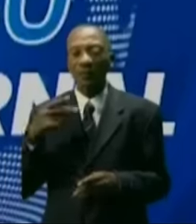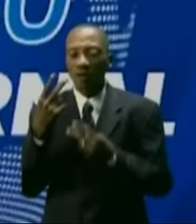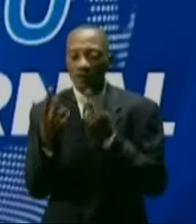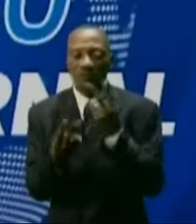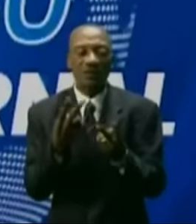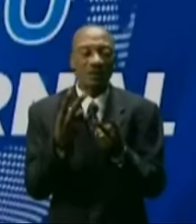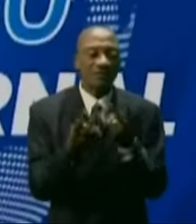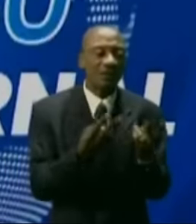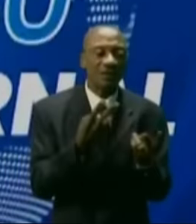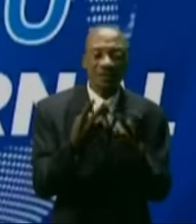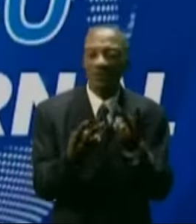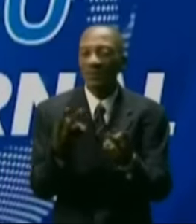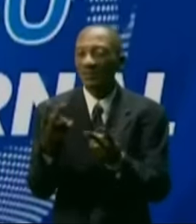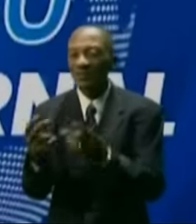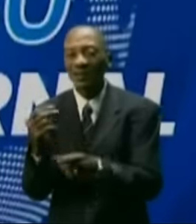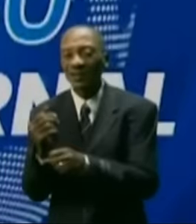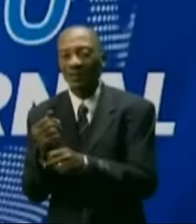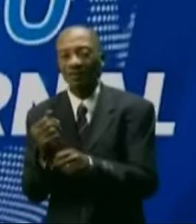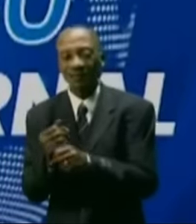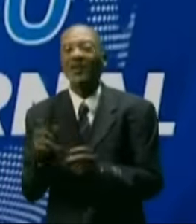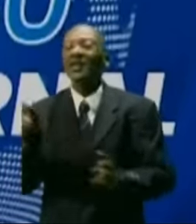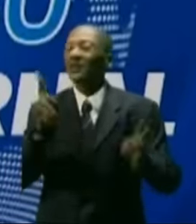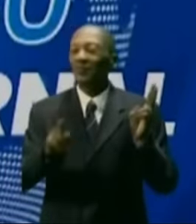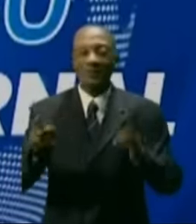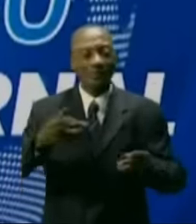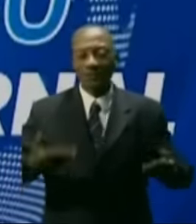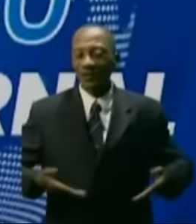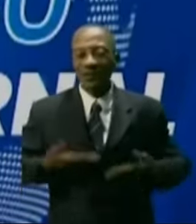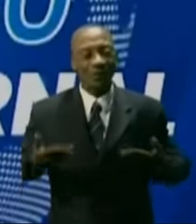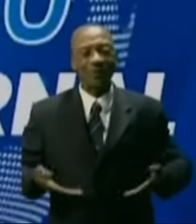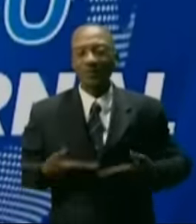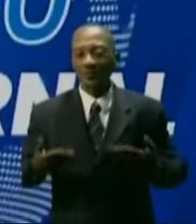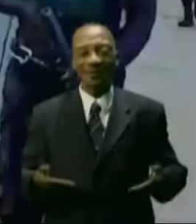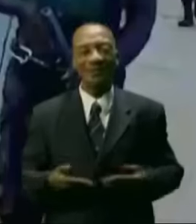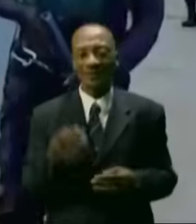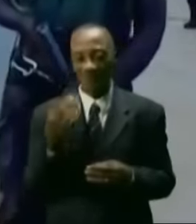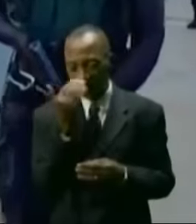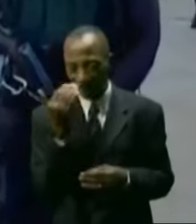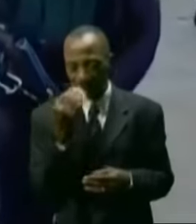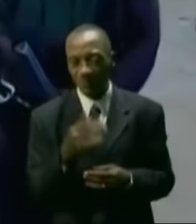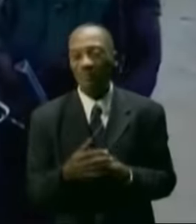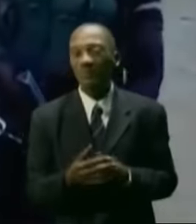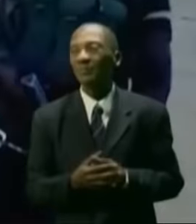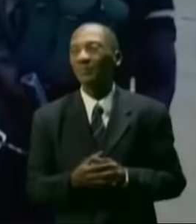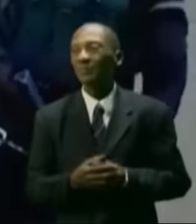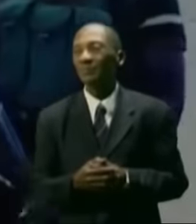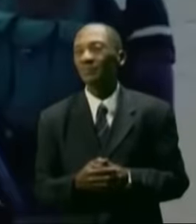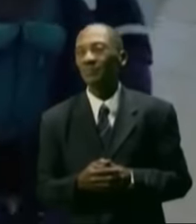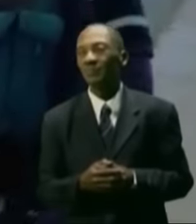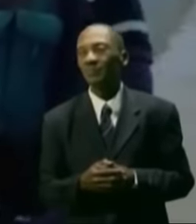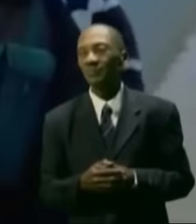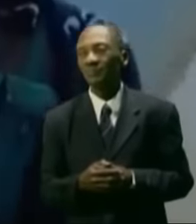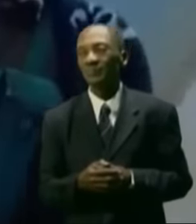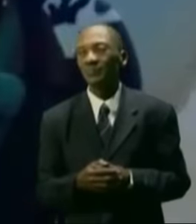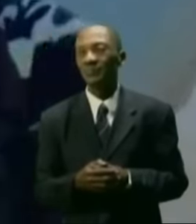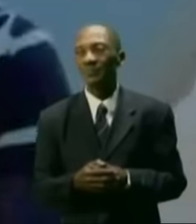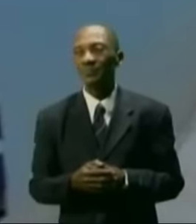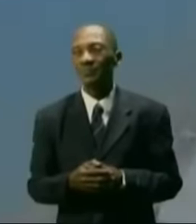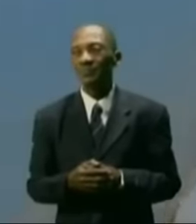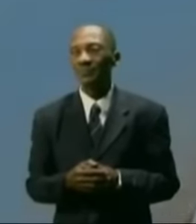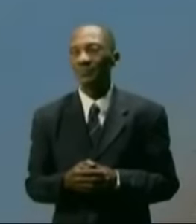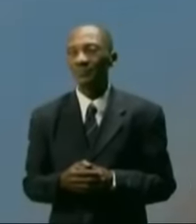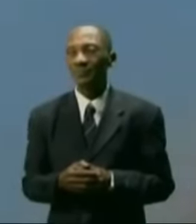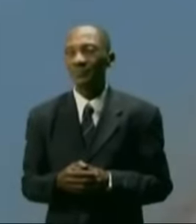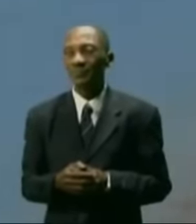à la grande satisfaction de la population locale. Regardez. Pour ce week-end du 8 juin